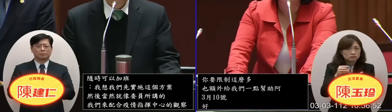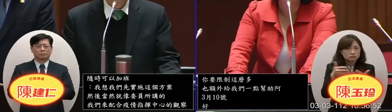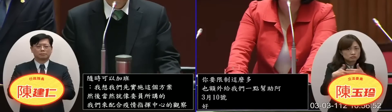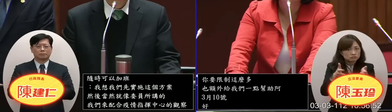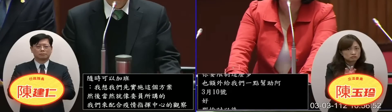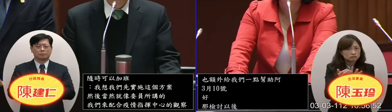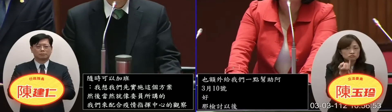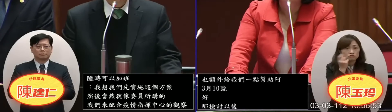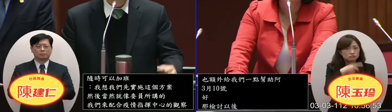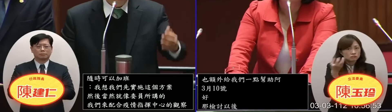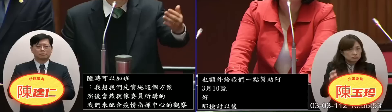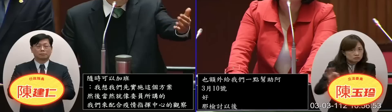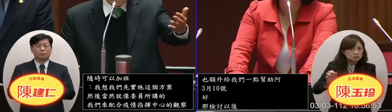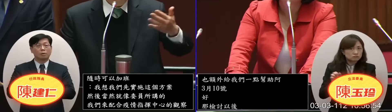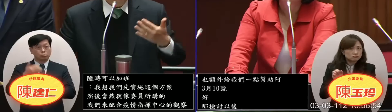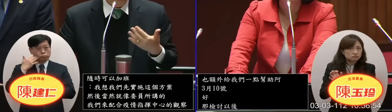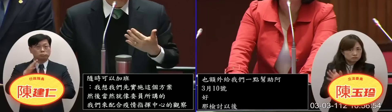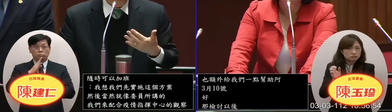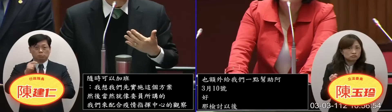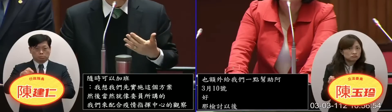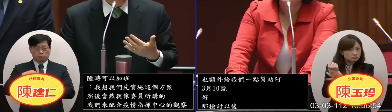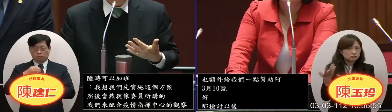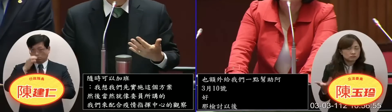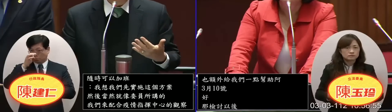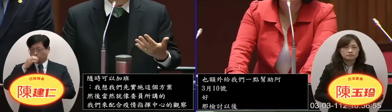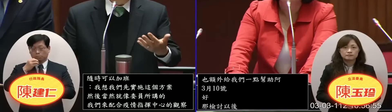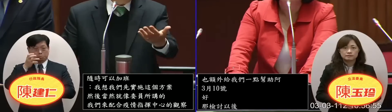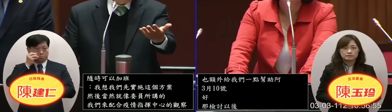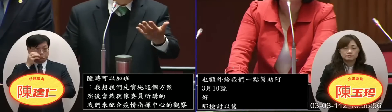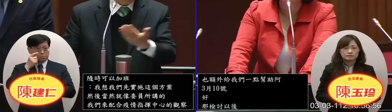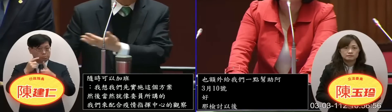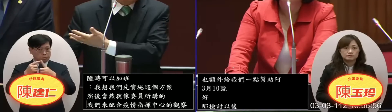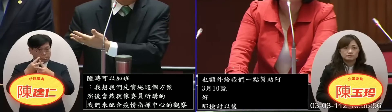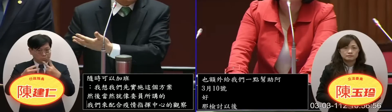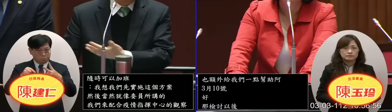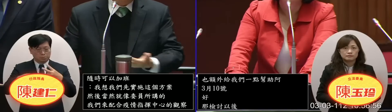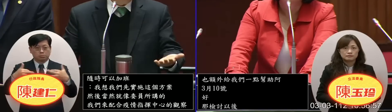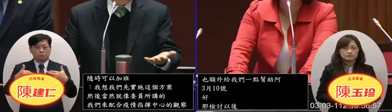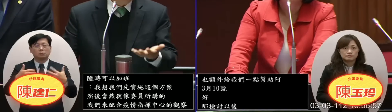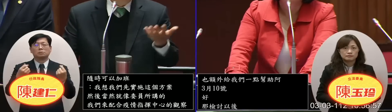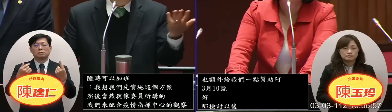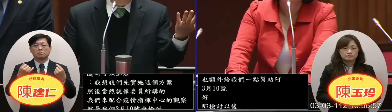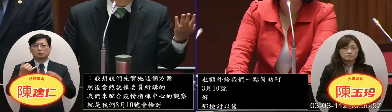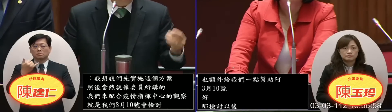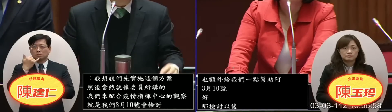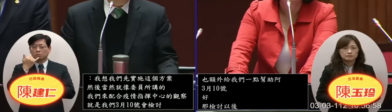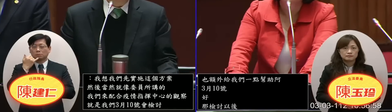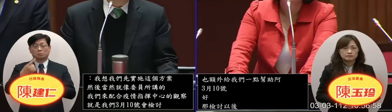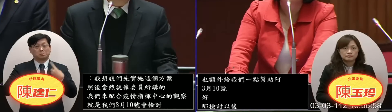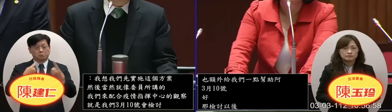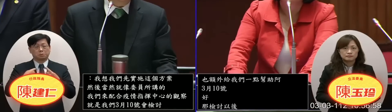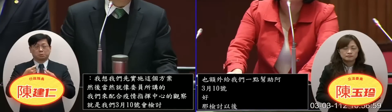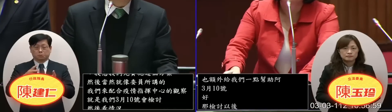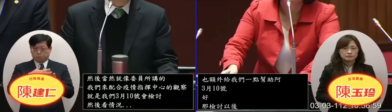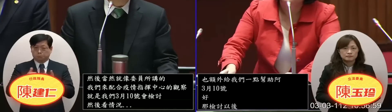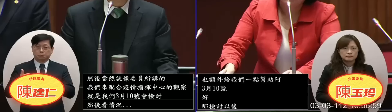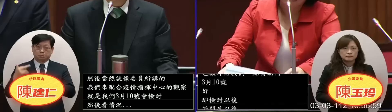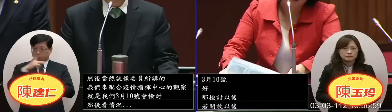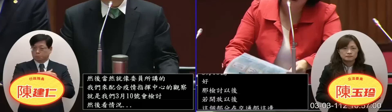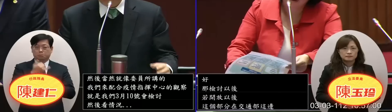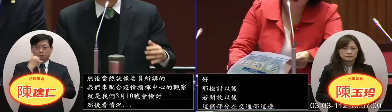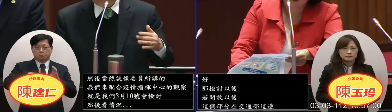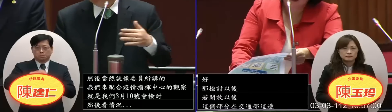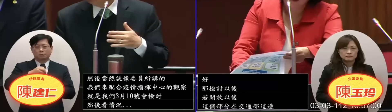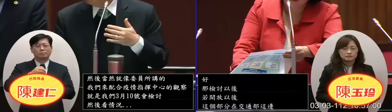持？ 那这如果说是观光客的话，那当然也是一样可以，自由行的观光客也可以。但